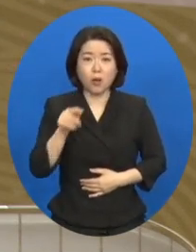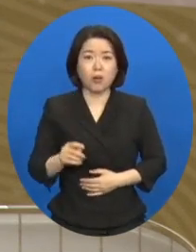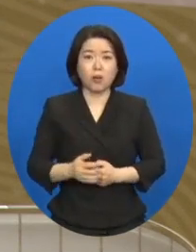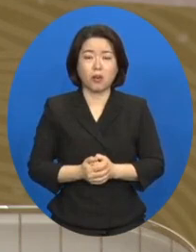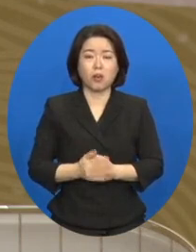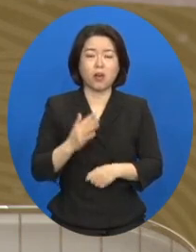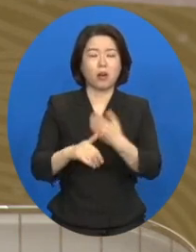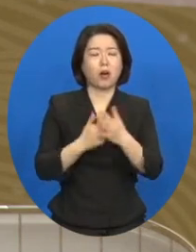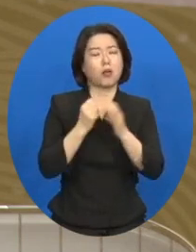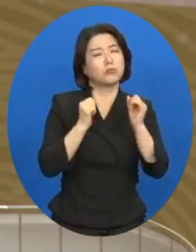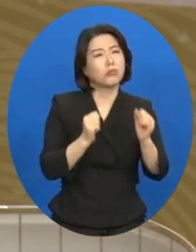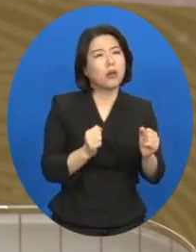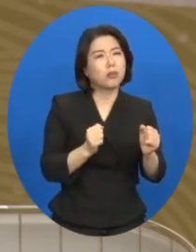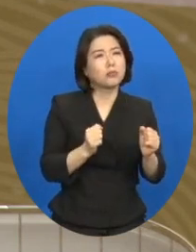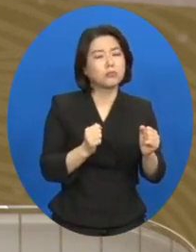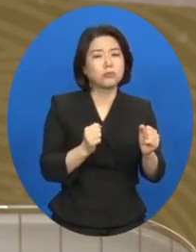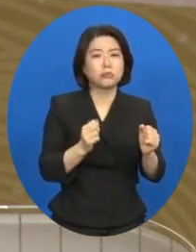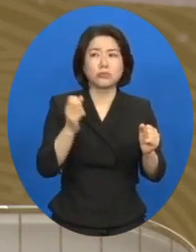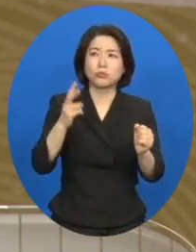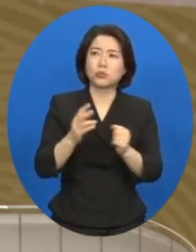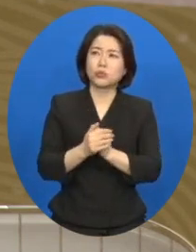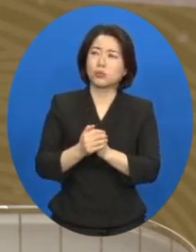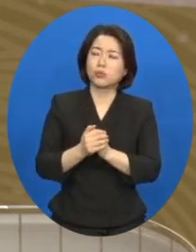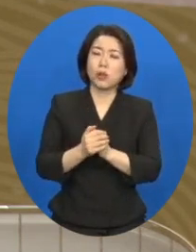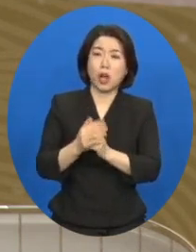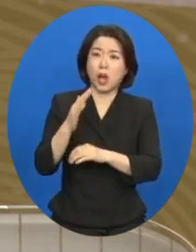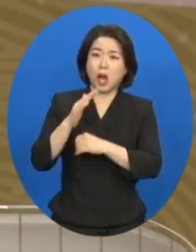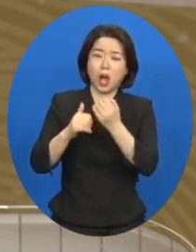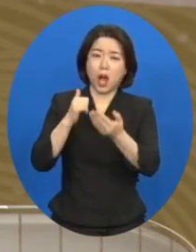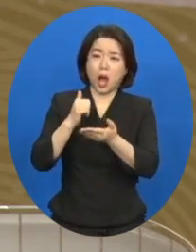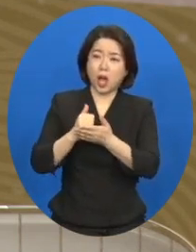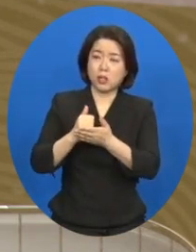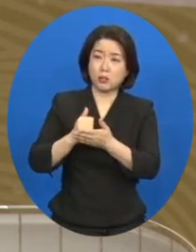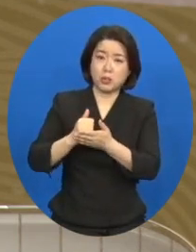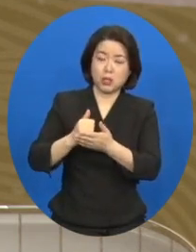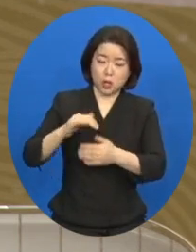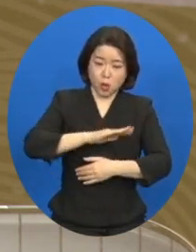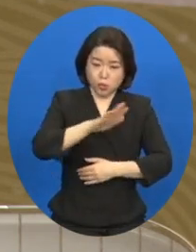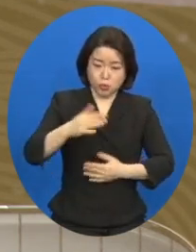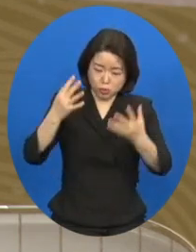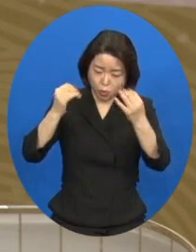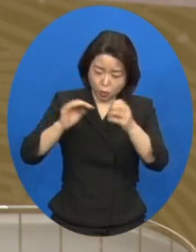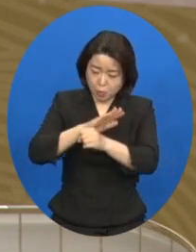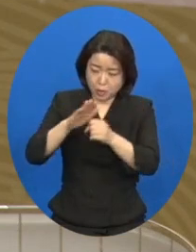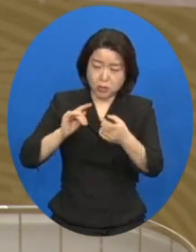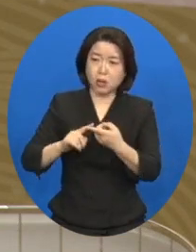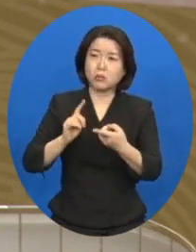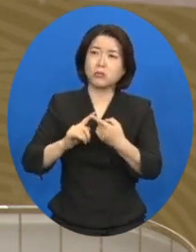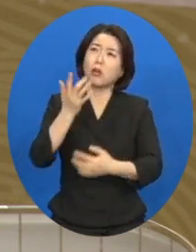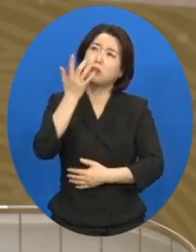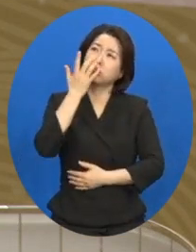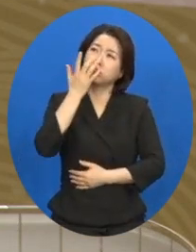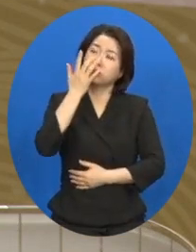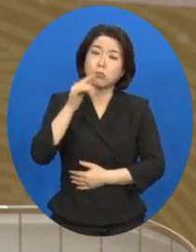하나님이 계신지, 더 놀라운 것은 하나님이 우리를 얼마나 사랑하시는지도 모른다는